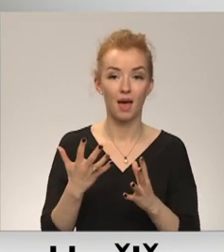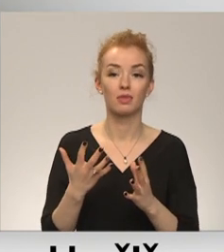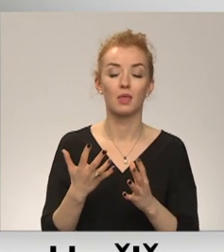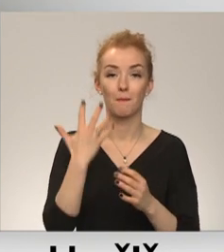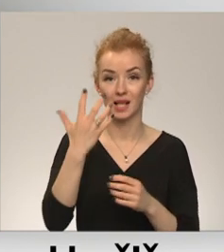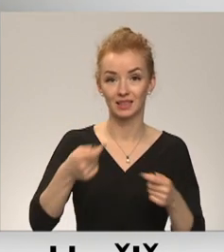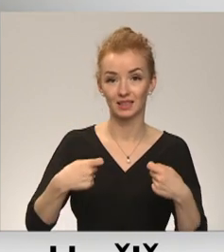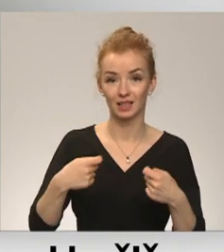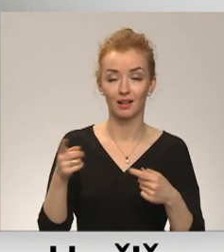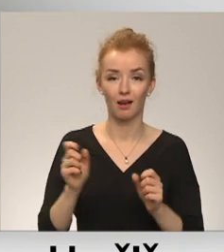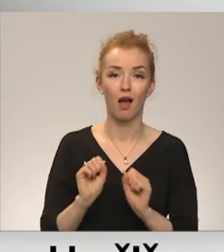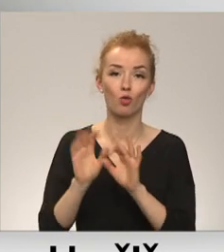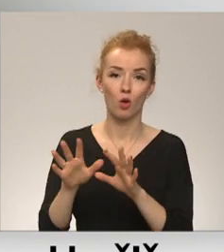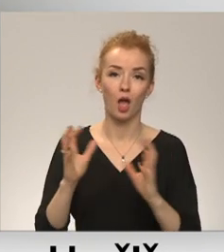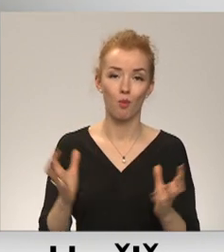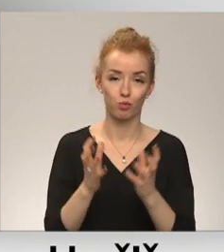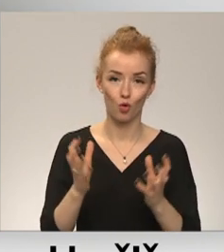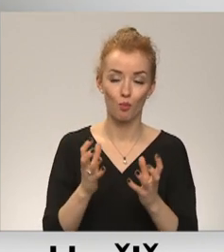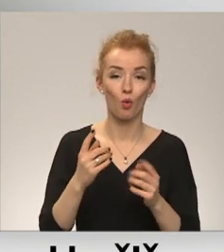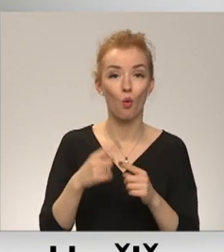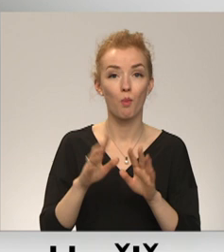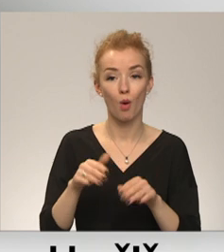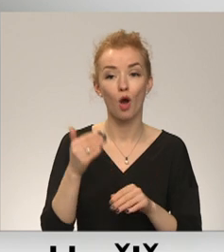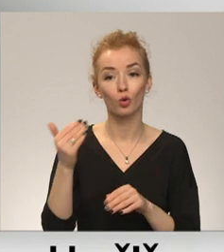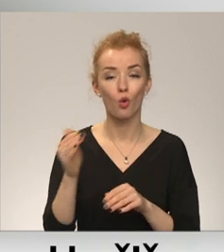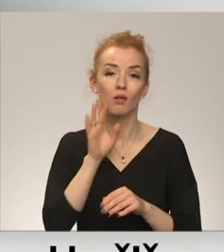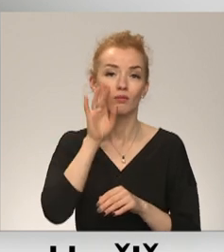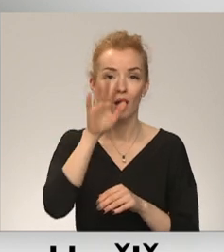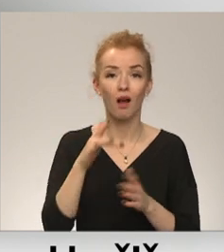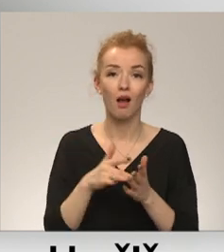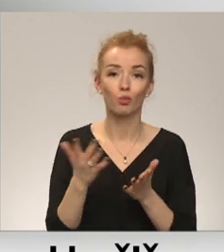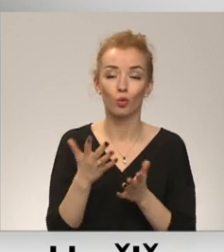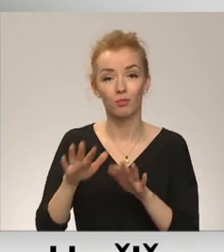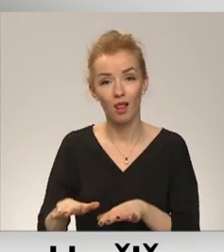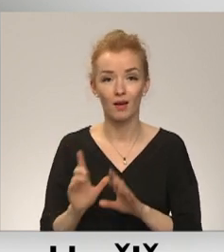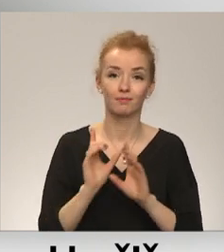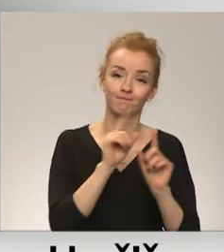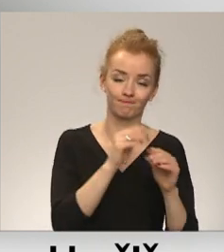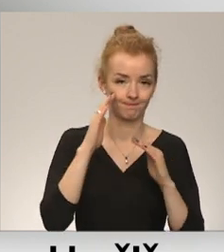5 zirgi nodot aprūpei un par to turpmāko likteni dienests vēl lēms. Madara Līcīte, Latvijas televīzija.